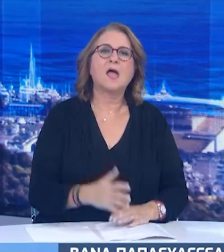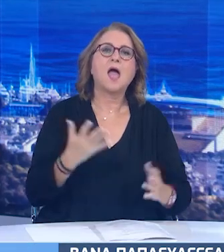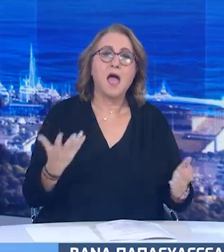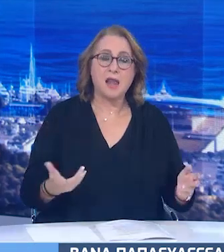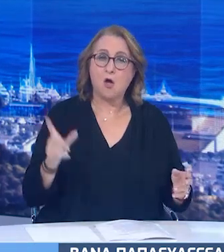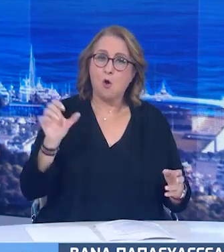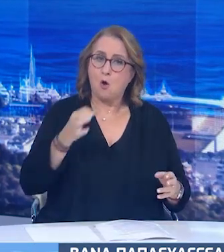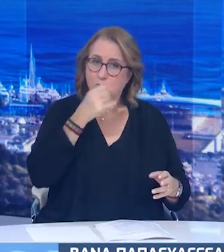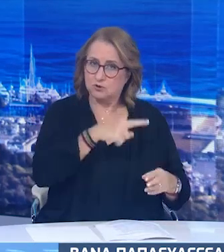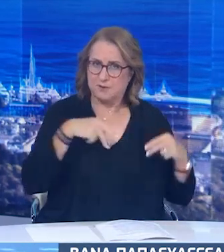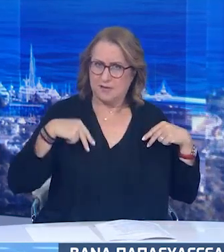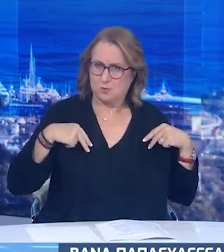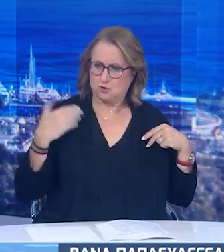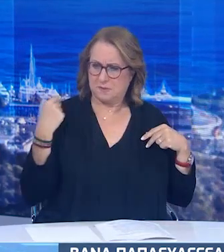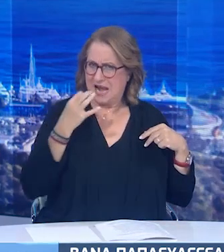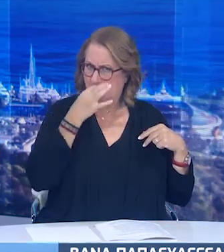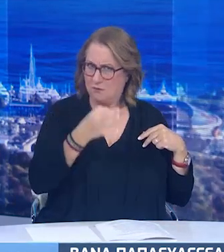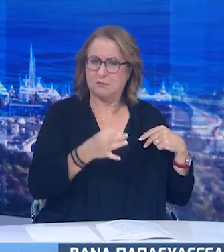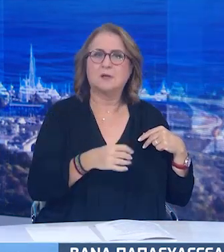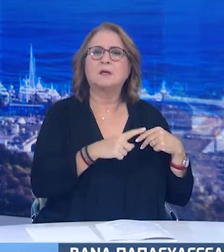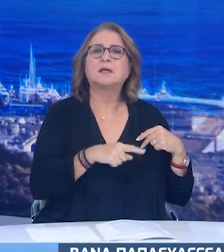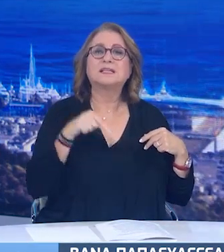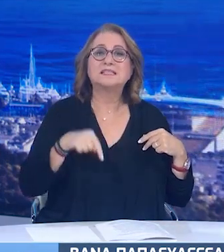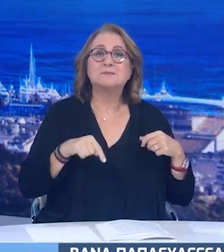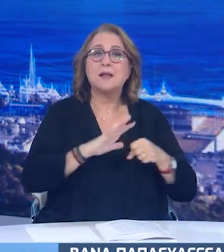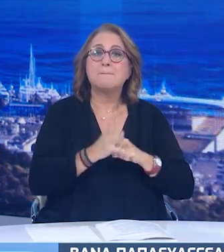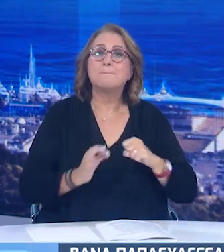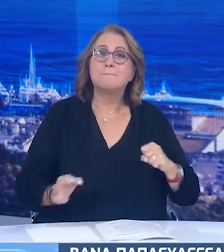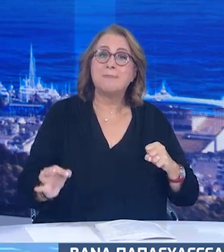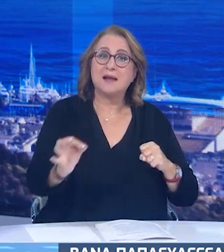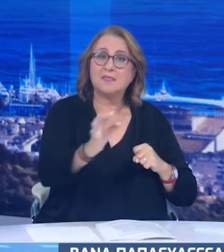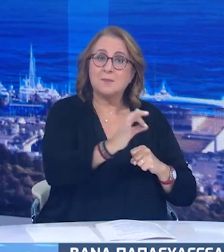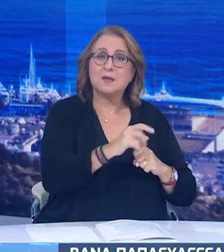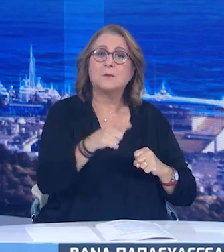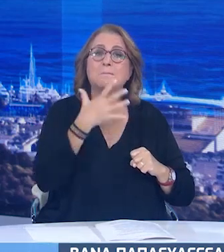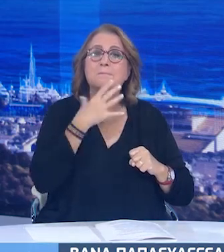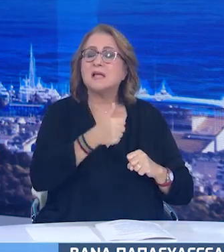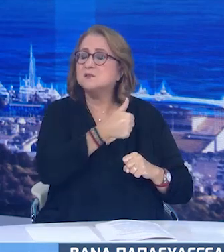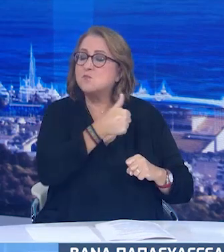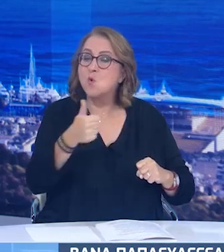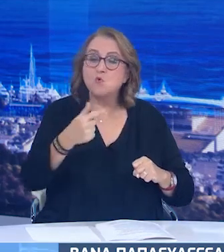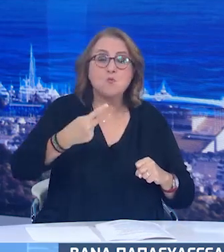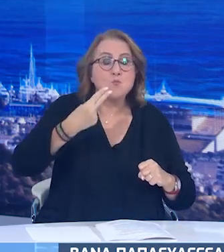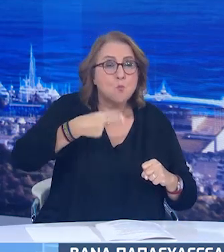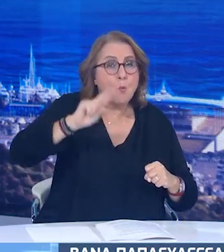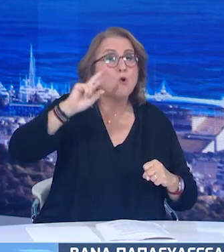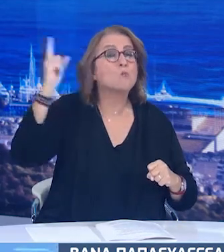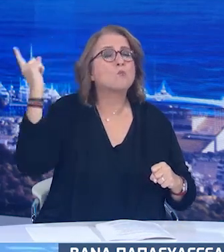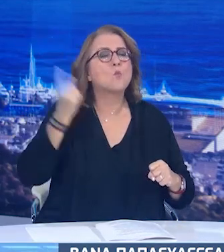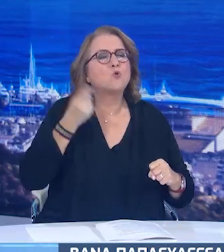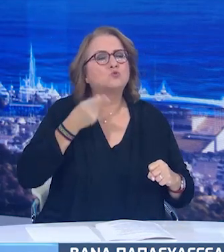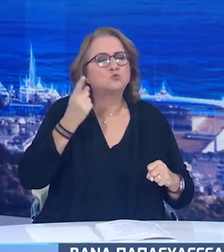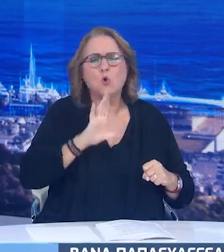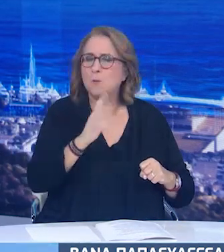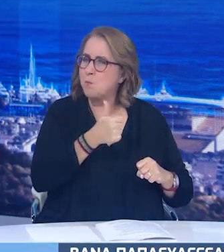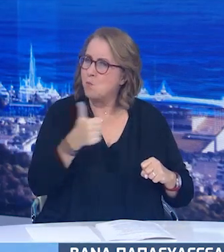όπως είπε και η Υπουργός μόλις πριν από λίγο, ότι η πανδημία σήμερα είναι μια επιδημία μεταξύ των ανεμβολίαστων, που αποτελούν τη συντριπτική πλειοψηφία